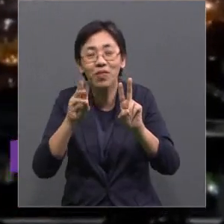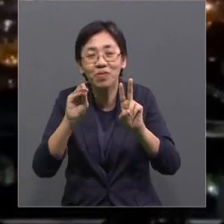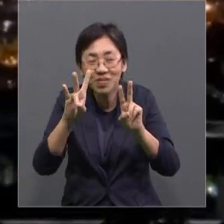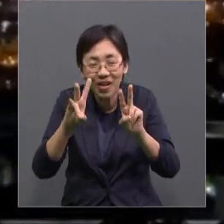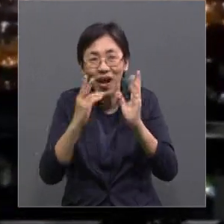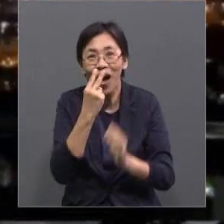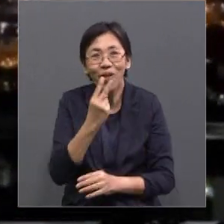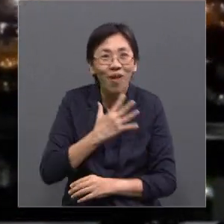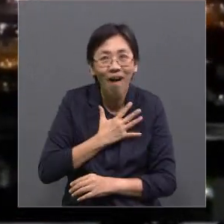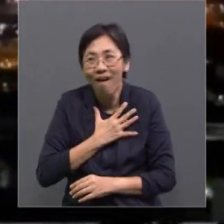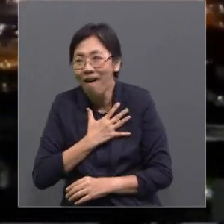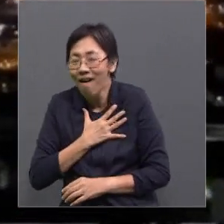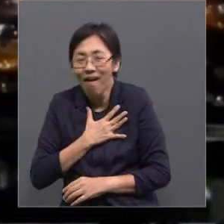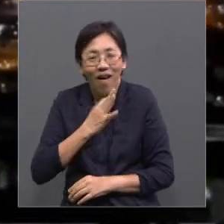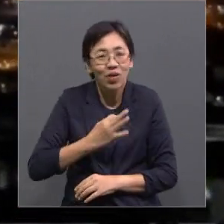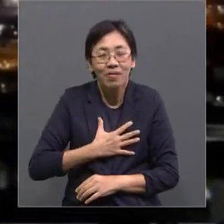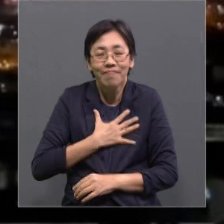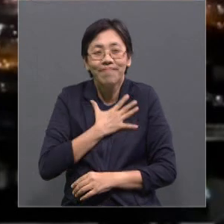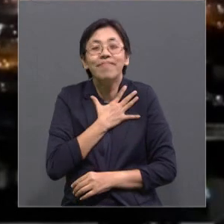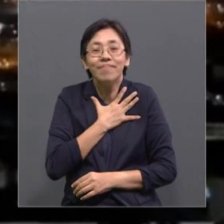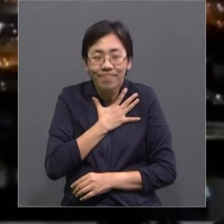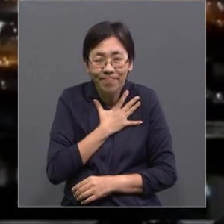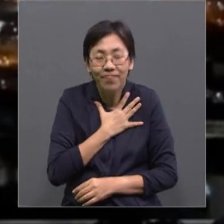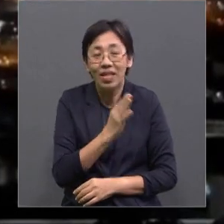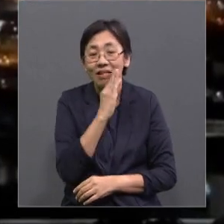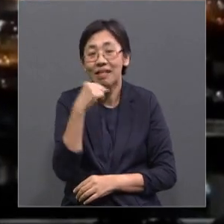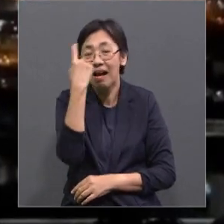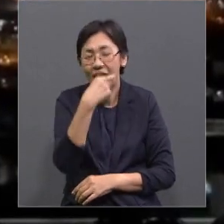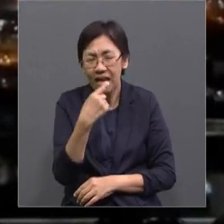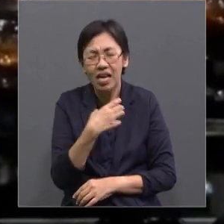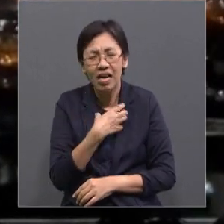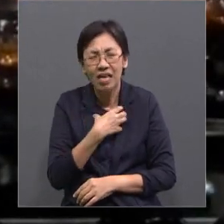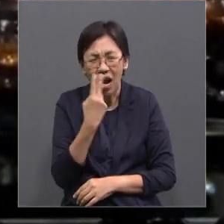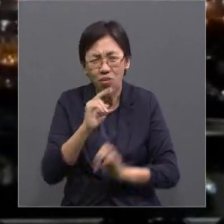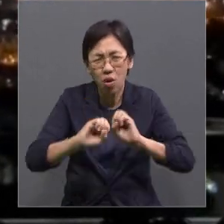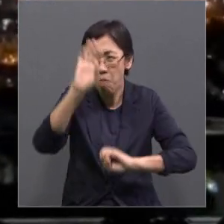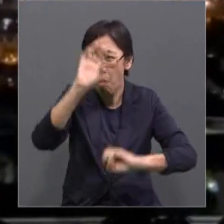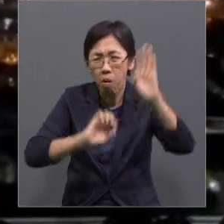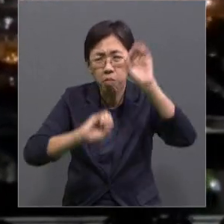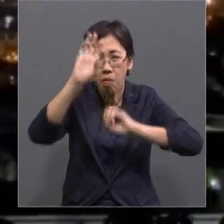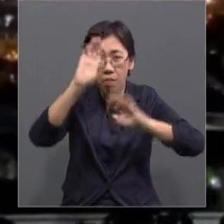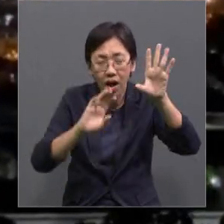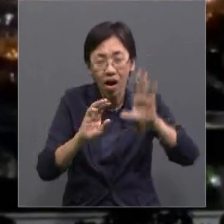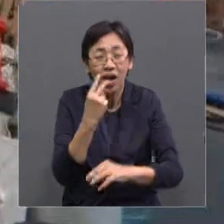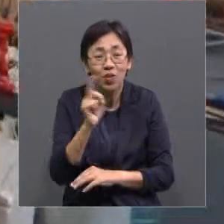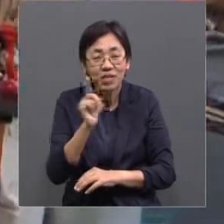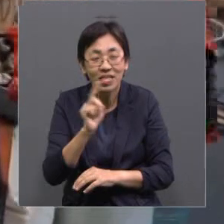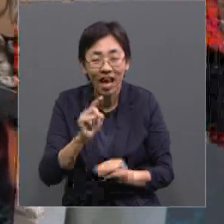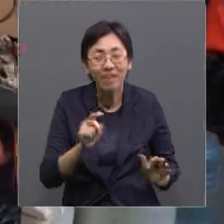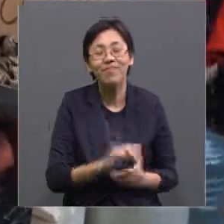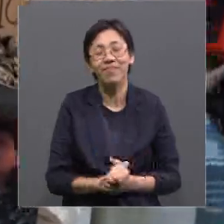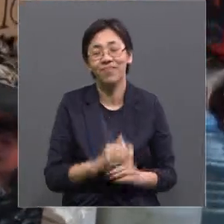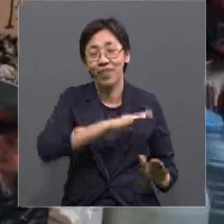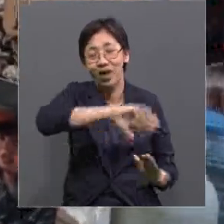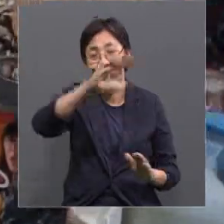ความประทับใจให้แก่ผู้มาร่วมงานนอกจากนี้ค่ะหากใครเนี่ยต้องการชมพลุทั่วเมืองหาดใหญ่ค่ะก็สามารถขึ้นไปชมที่ลานพระ